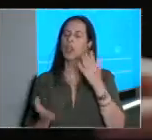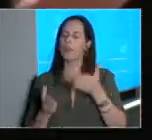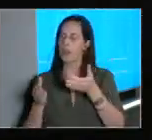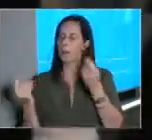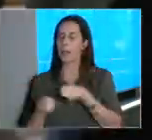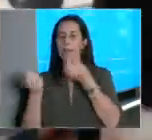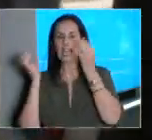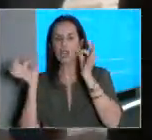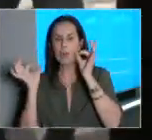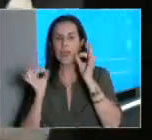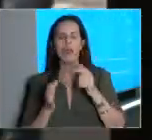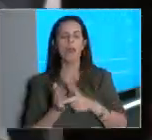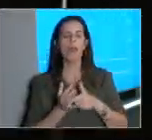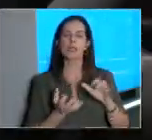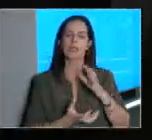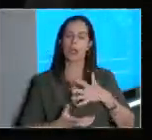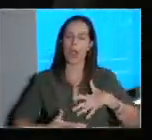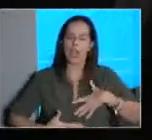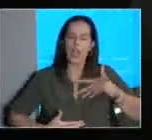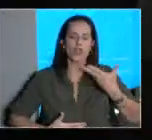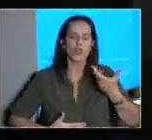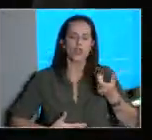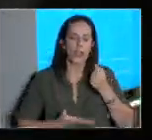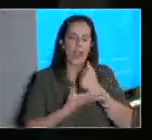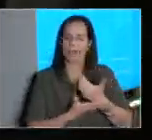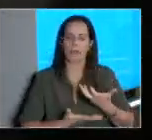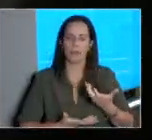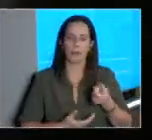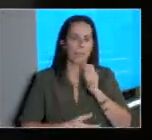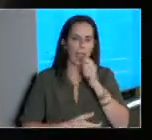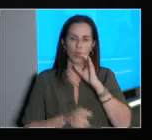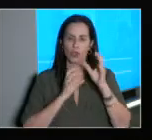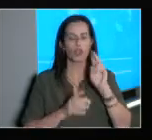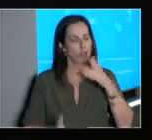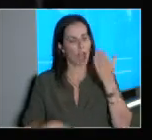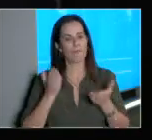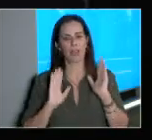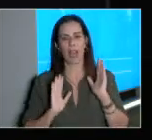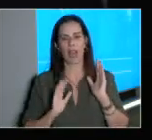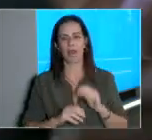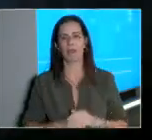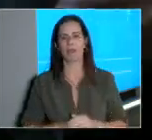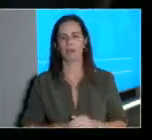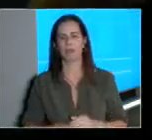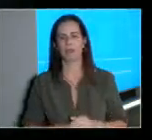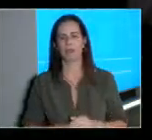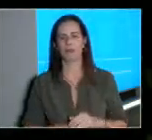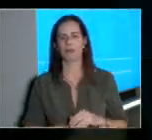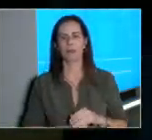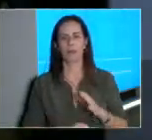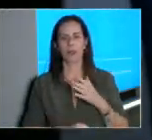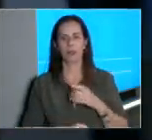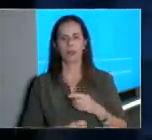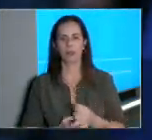קמפיין רשמי לבין סערת רגשות של איזשהו נציג כזה או אחר ברעיון תקשורת או באיזשהו נאום כזה או אחר. אני רוצה לשאול אותך, האם